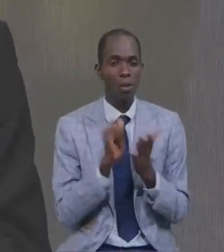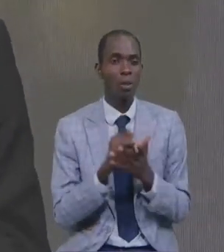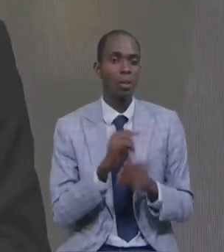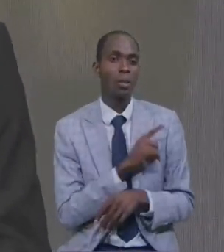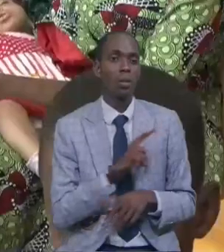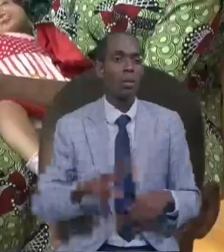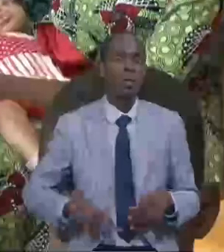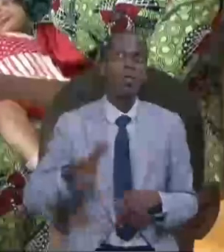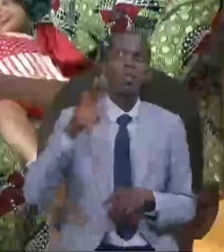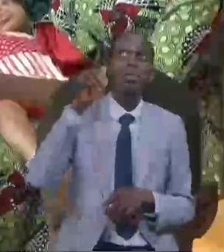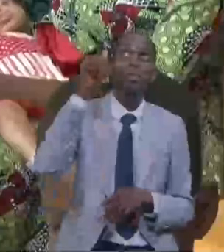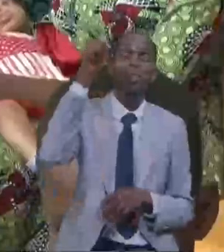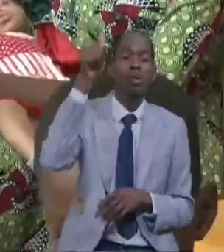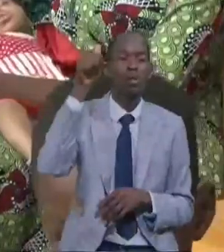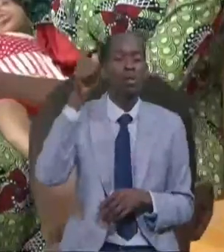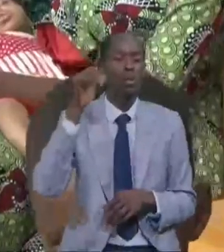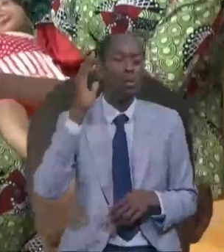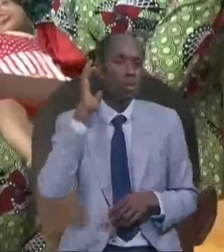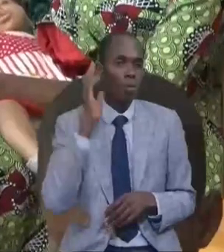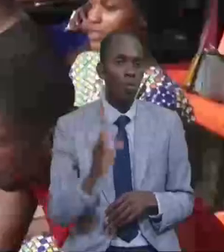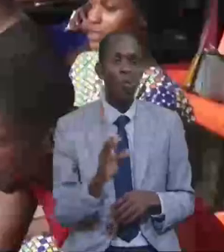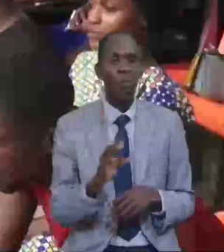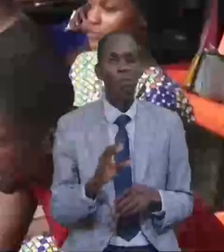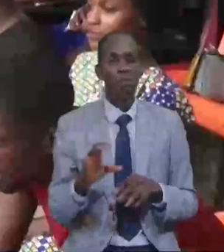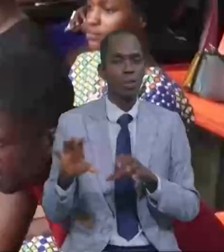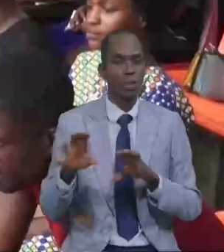dans chaque vie au nom de Jésus.